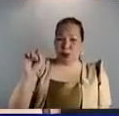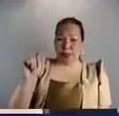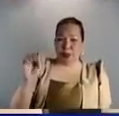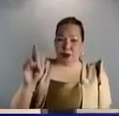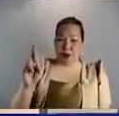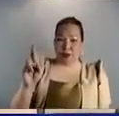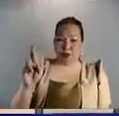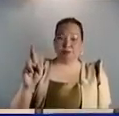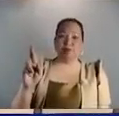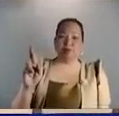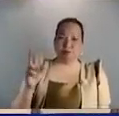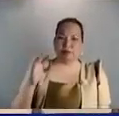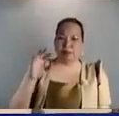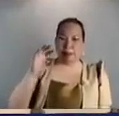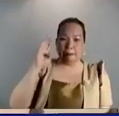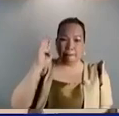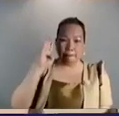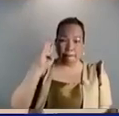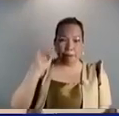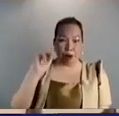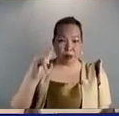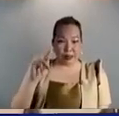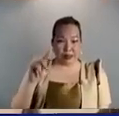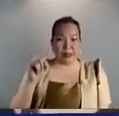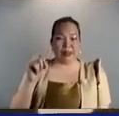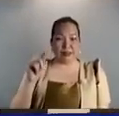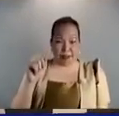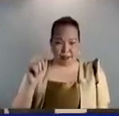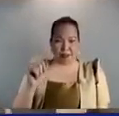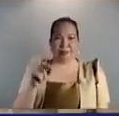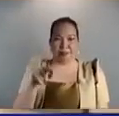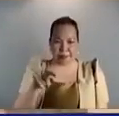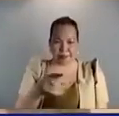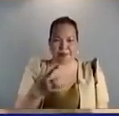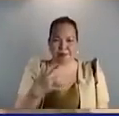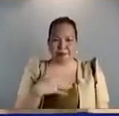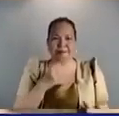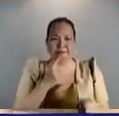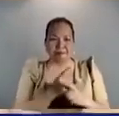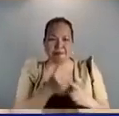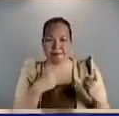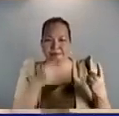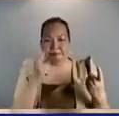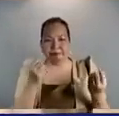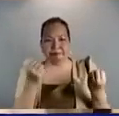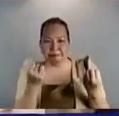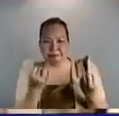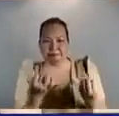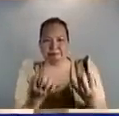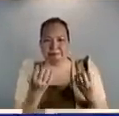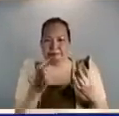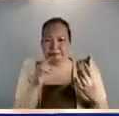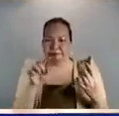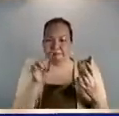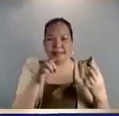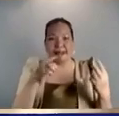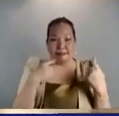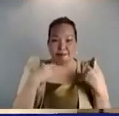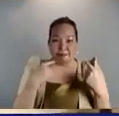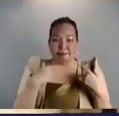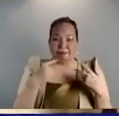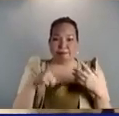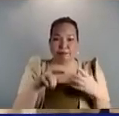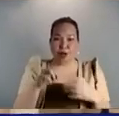Secretary Bautista. Ayun. Okay. So, tama-tama at marami-rami na rin po yung mga nadyadyaan na mga